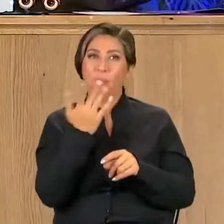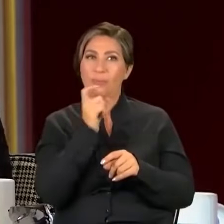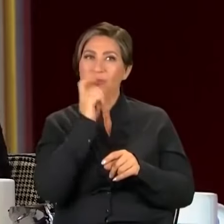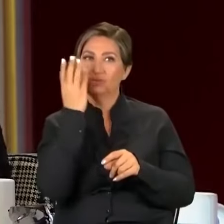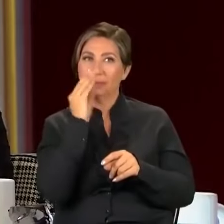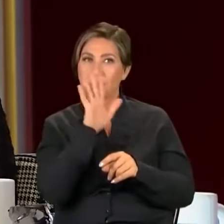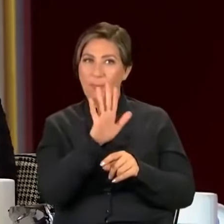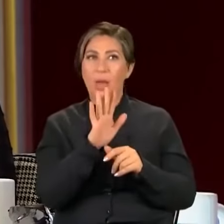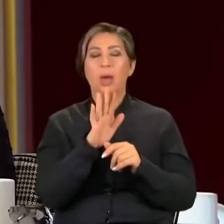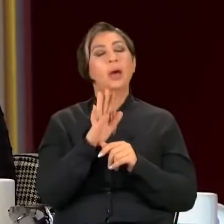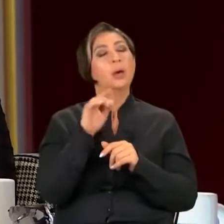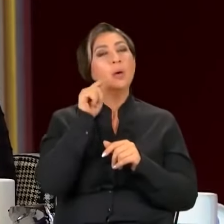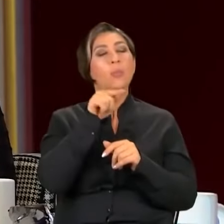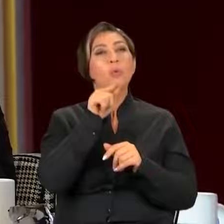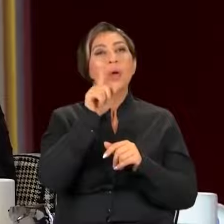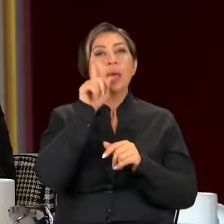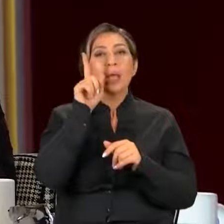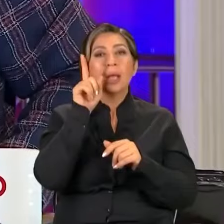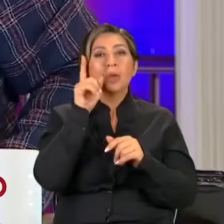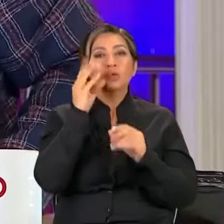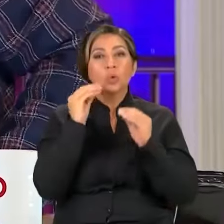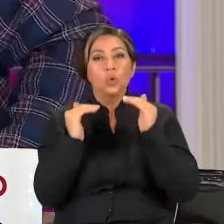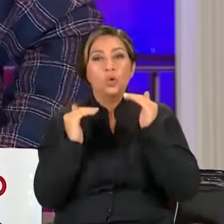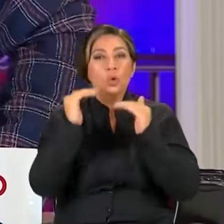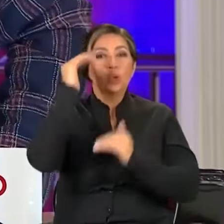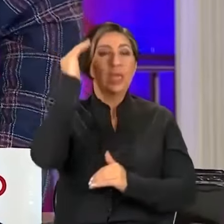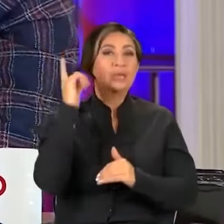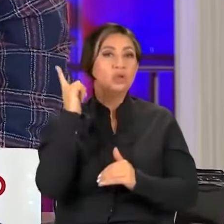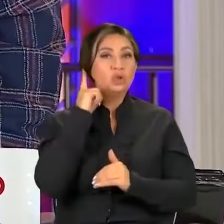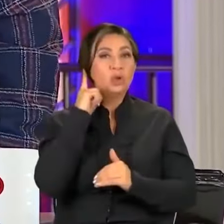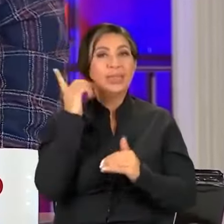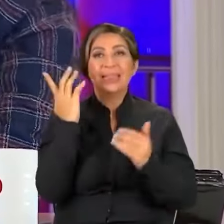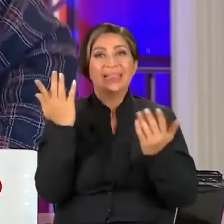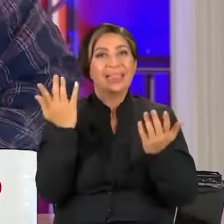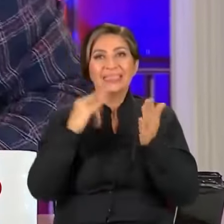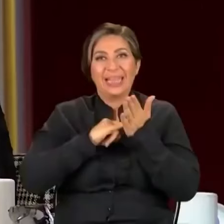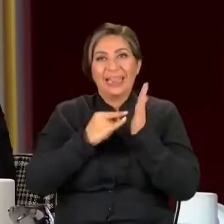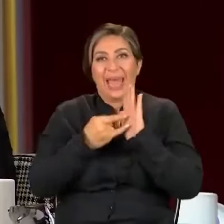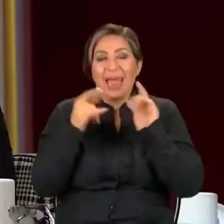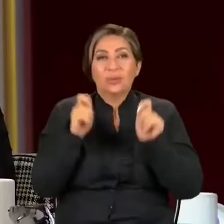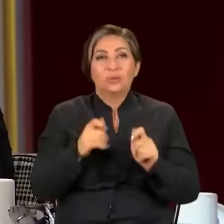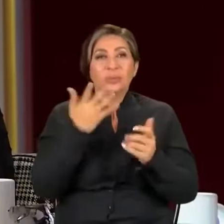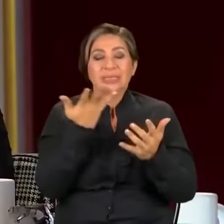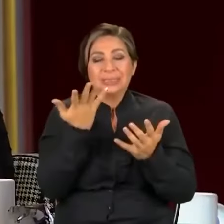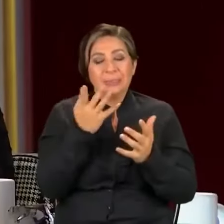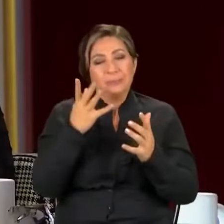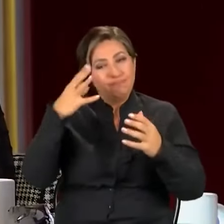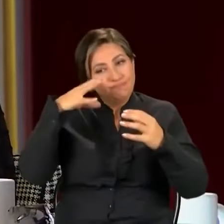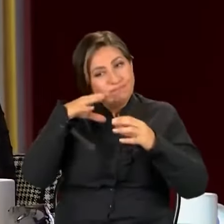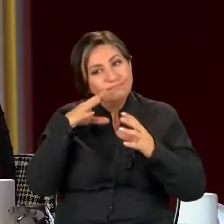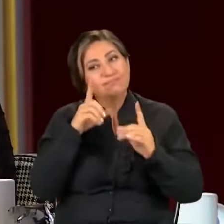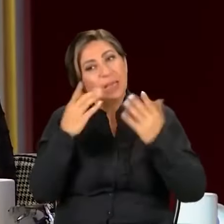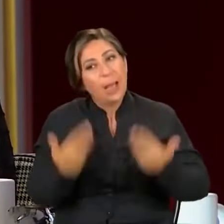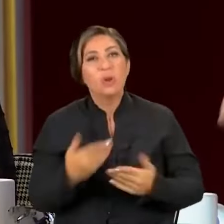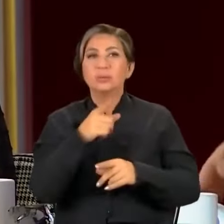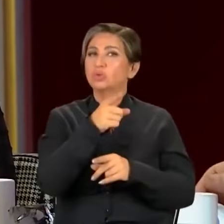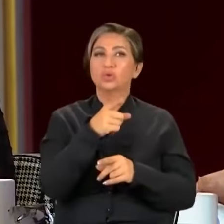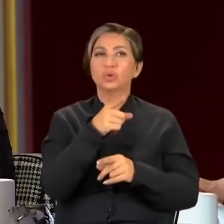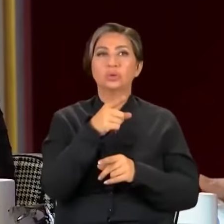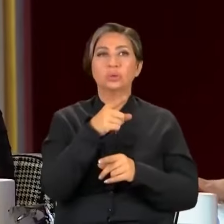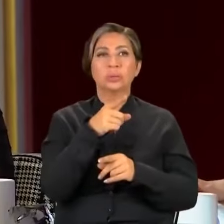yanlış anlama. Yok. Gelen bu çok yüksek şöhreti nasıl idare ediyorsun, nasıl içselleştiriyorsun, bunu merak ediyorum.